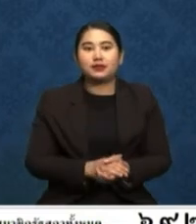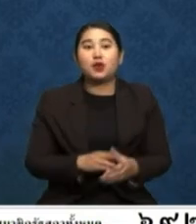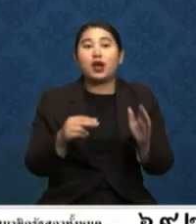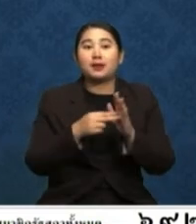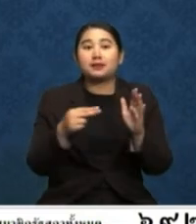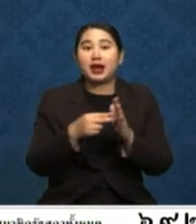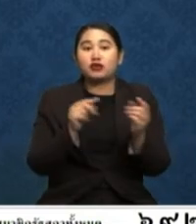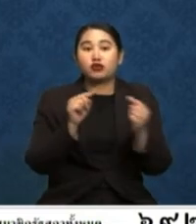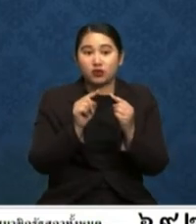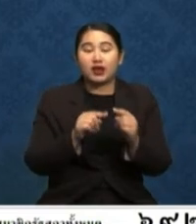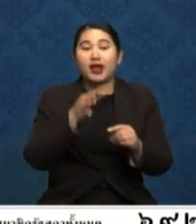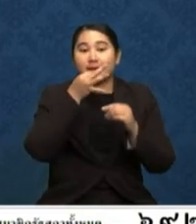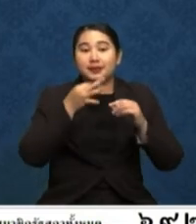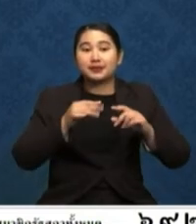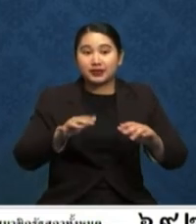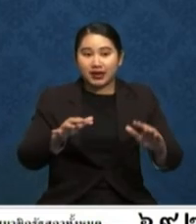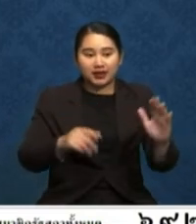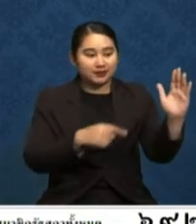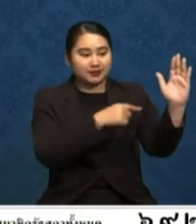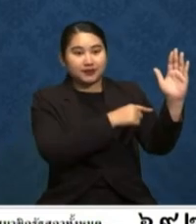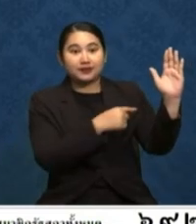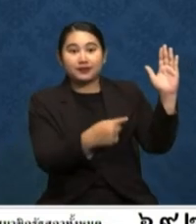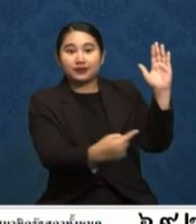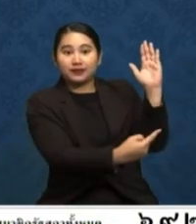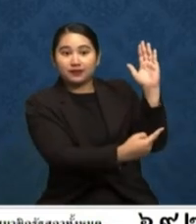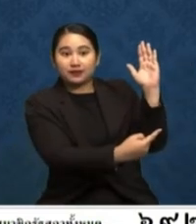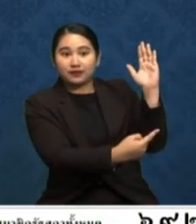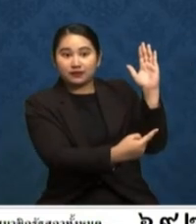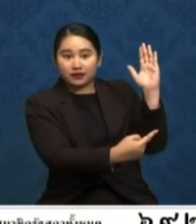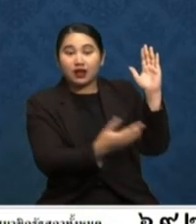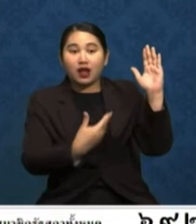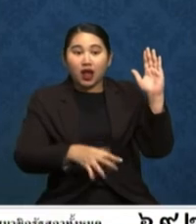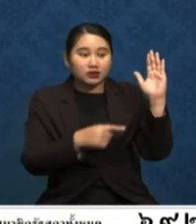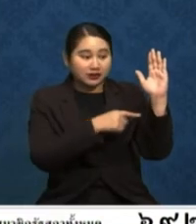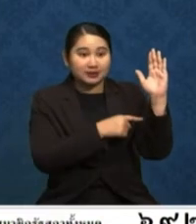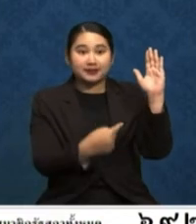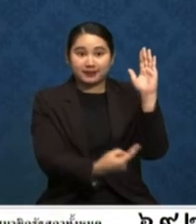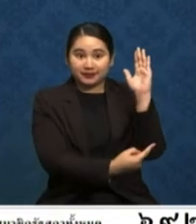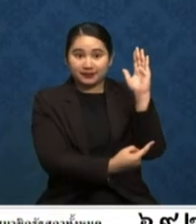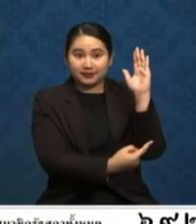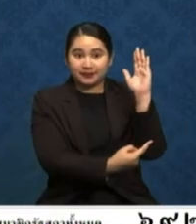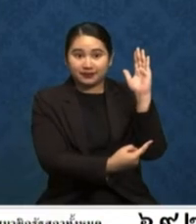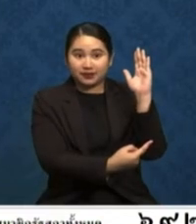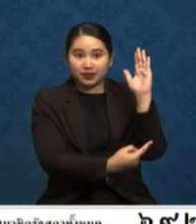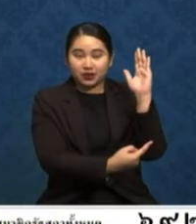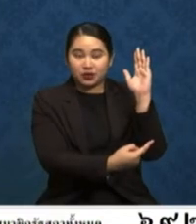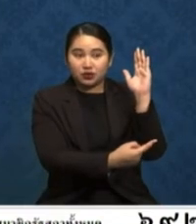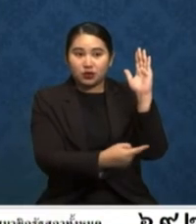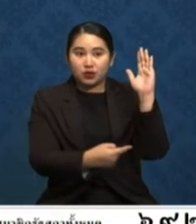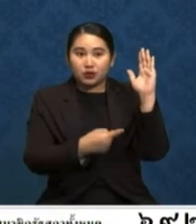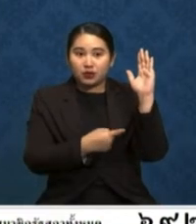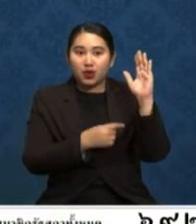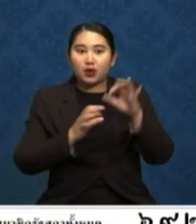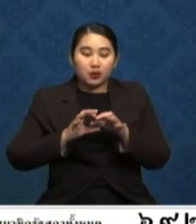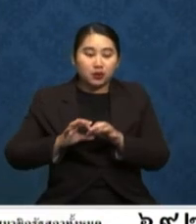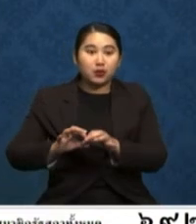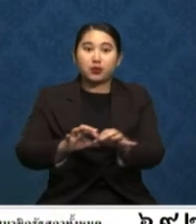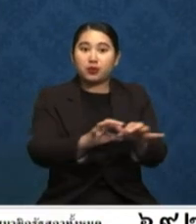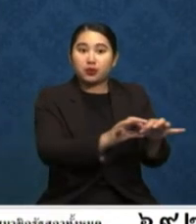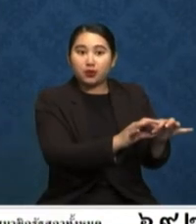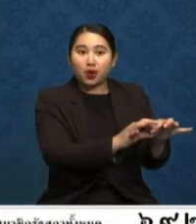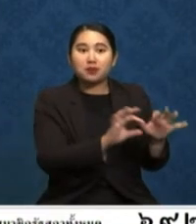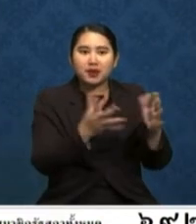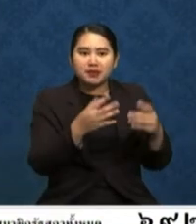คือทะเล 2ฝั่งฝั่งอ่าวไทยและฝั่งอันดามันทะเล 2ฝั่งนี้เนี่ยมันไม่เชื่อมต่อกันนะคะมันต้องขึ้นมาบน